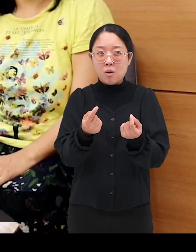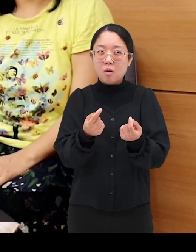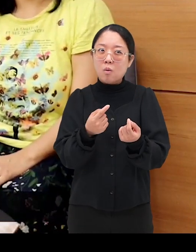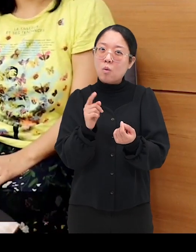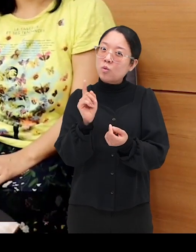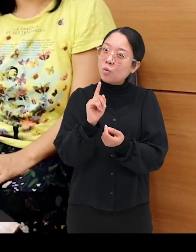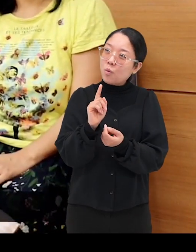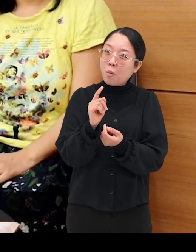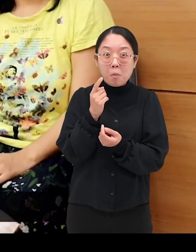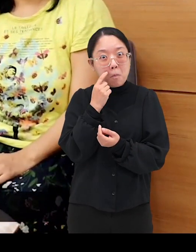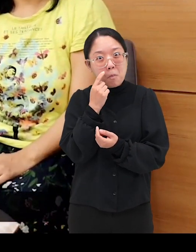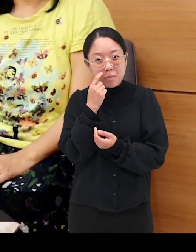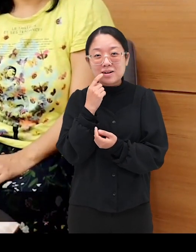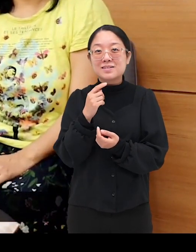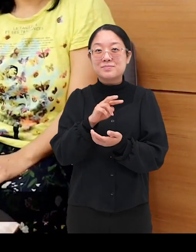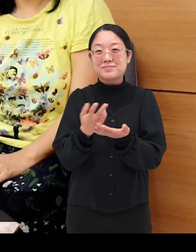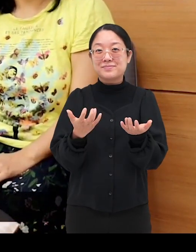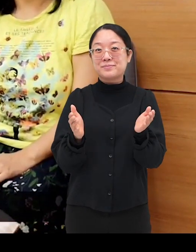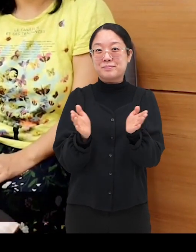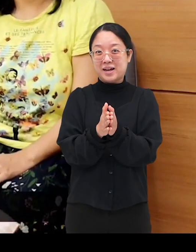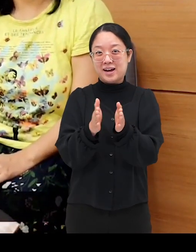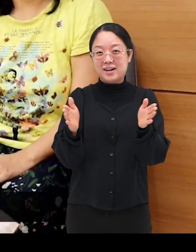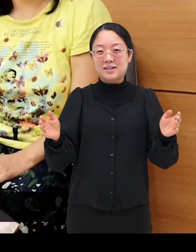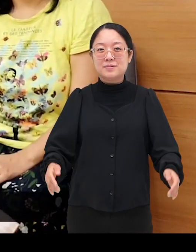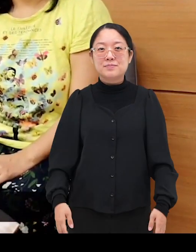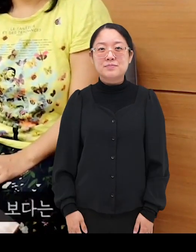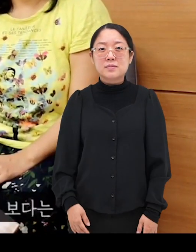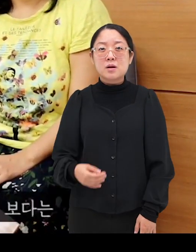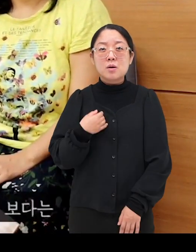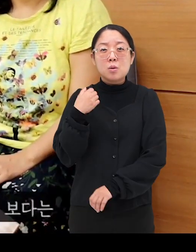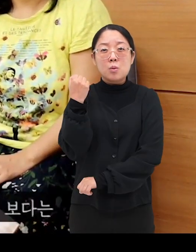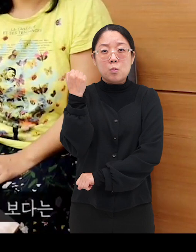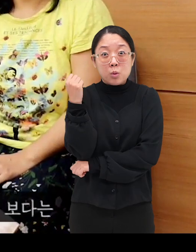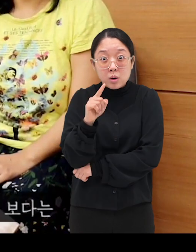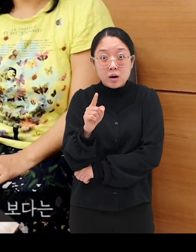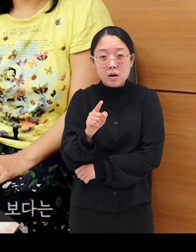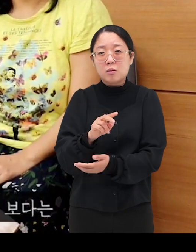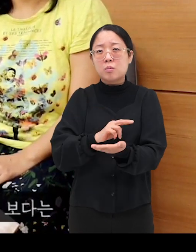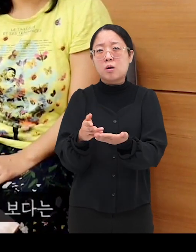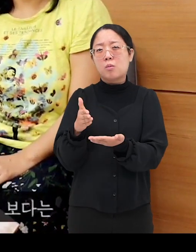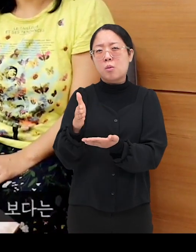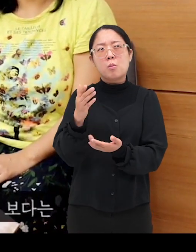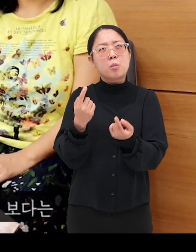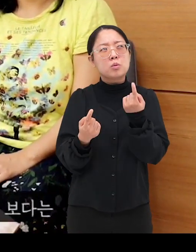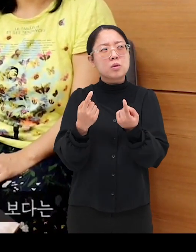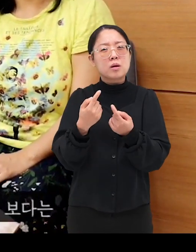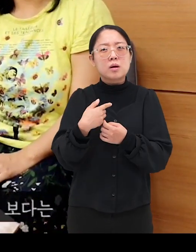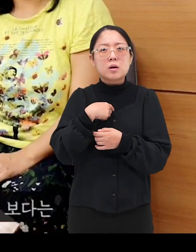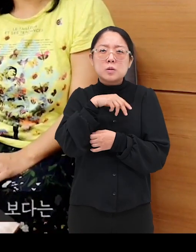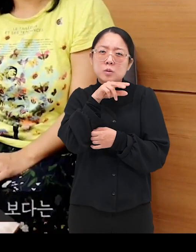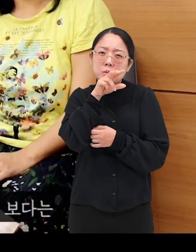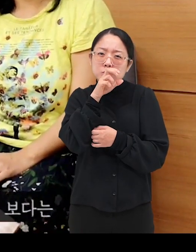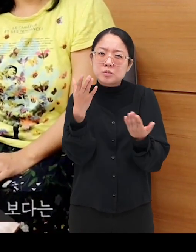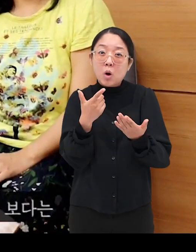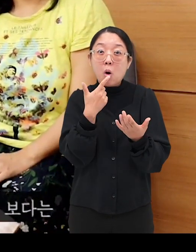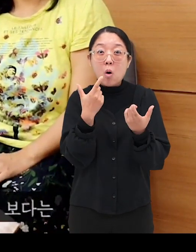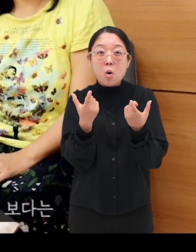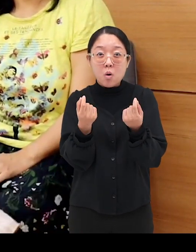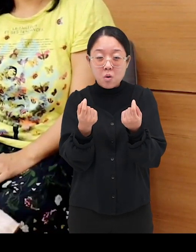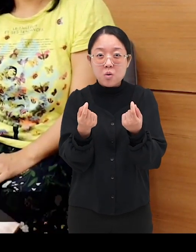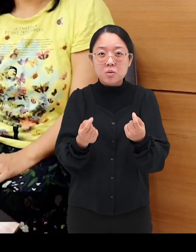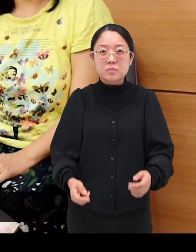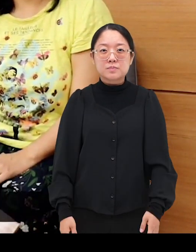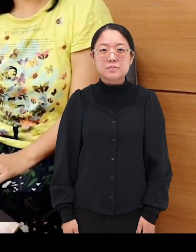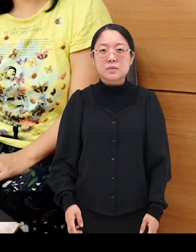거 하면 어떨까 해가지고 이제 번역을 시작했어요. 그래서 근데 이게 뭐 본격적으로 전업 번역가라기보다는